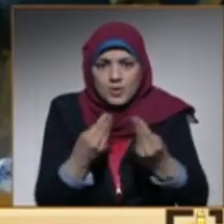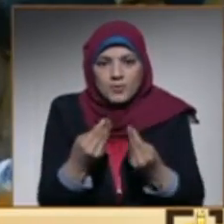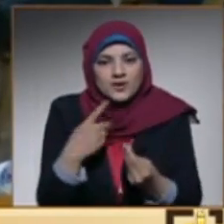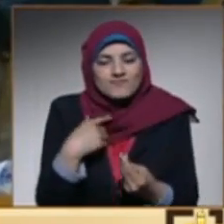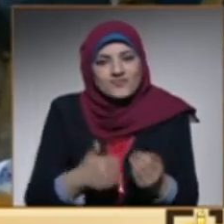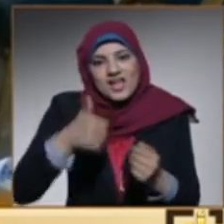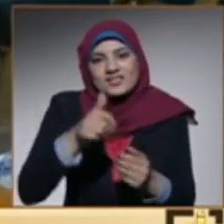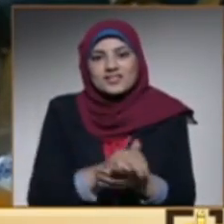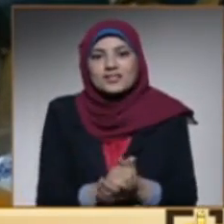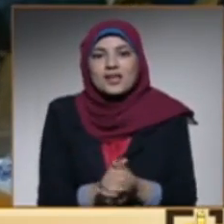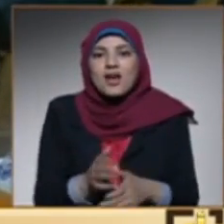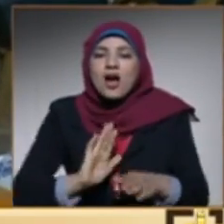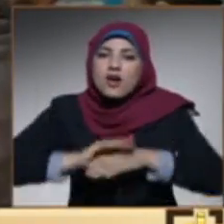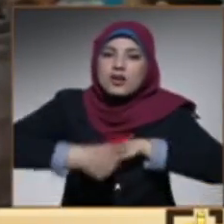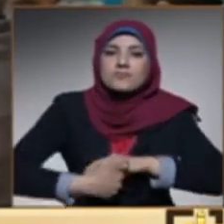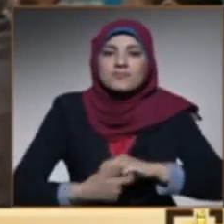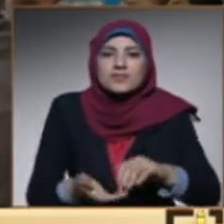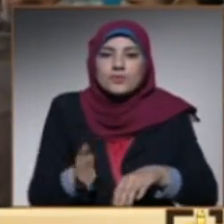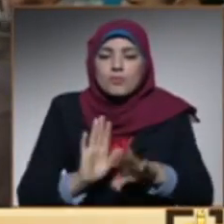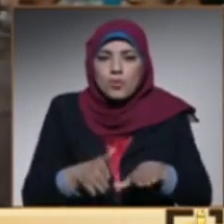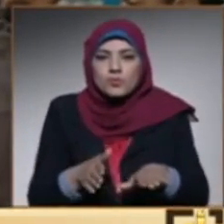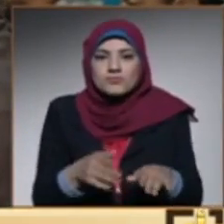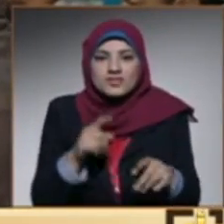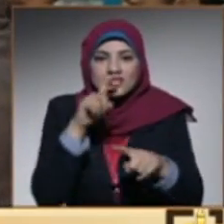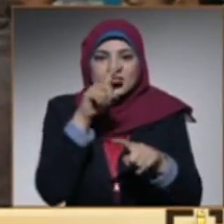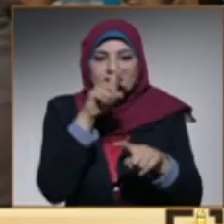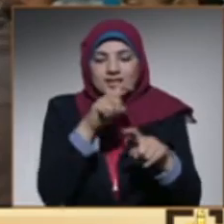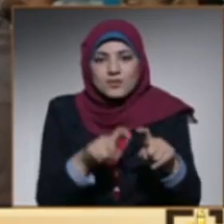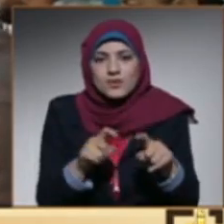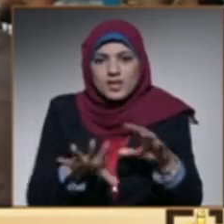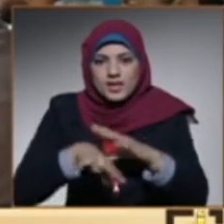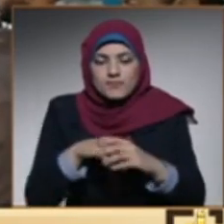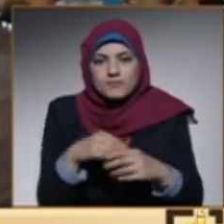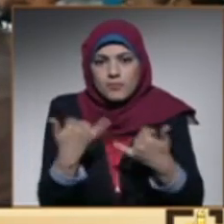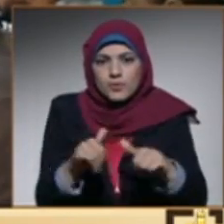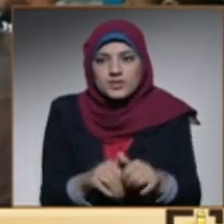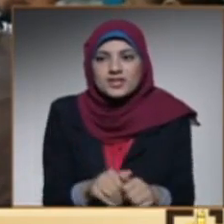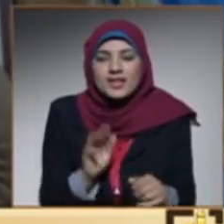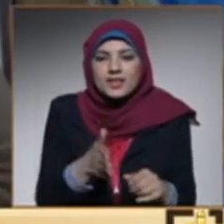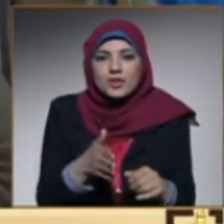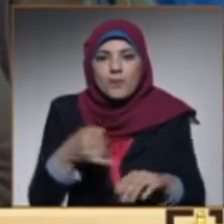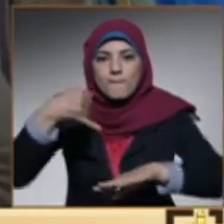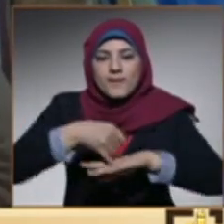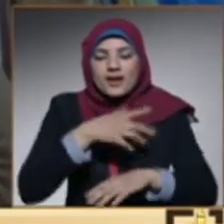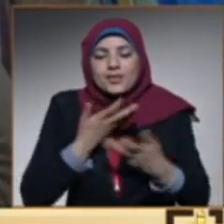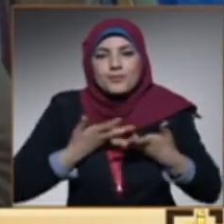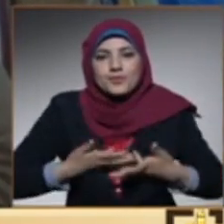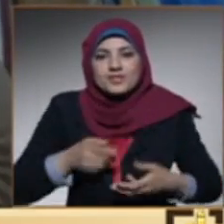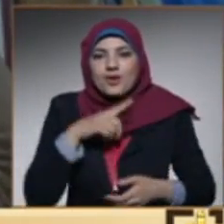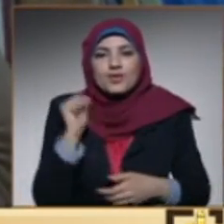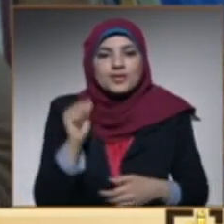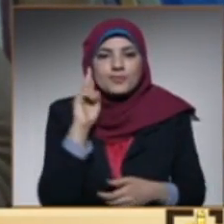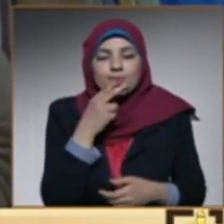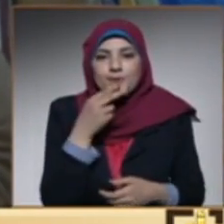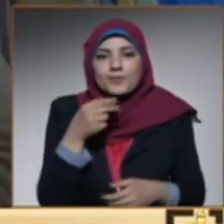حته ثانيه بره. على الرغم من وجود هذا المقهى منذ خمسينيات القرن الماضي، الا انه اصبح مكانا مريحا للصم والبكم